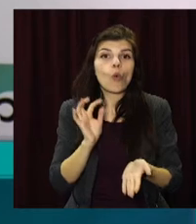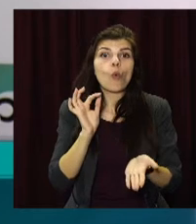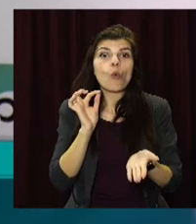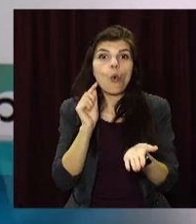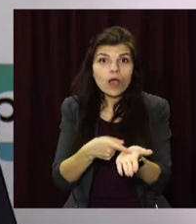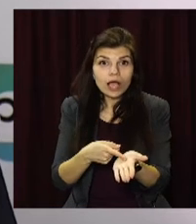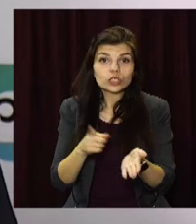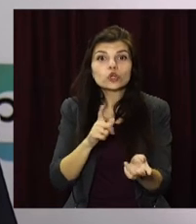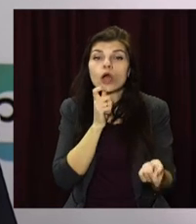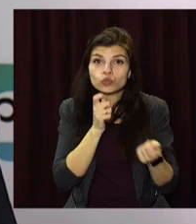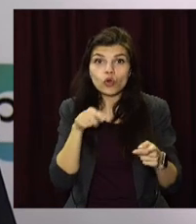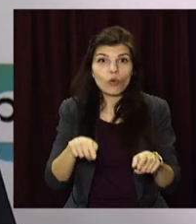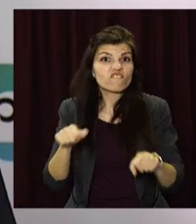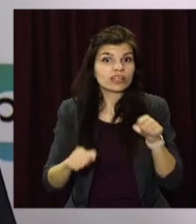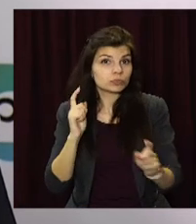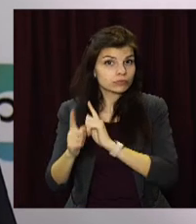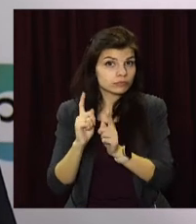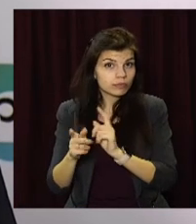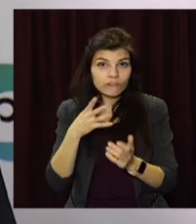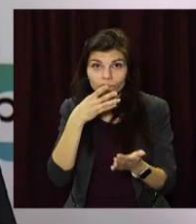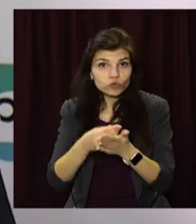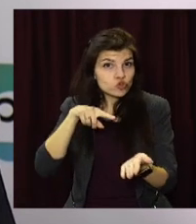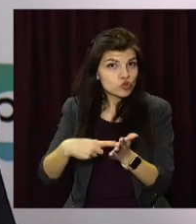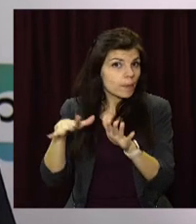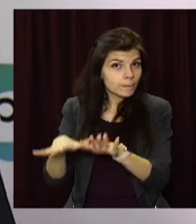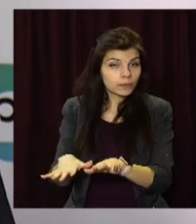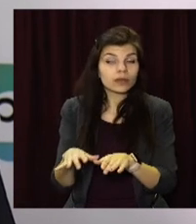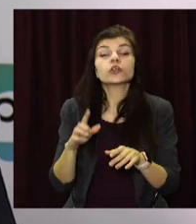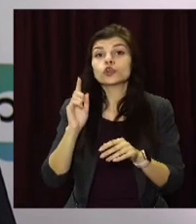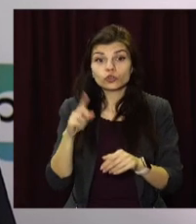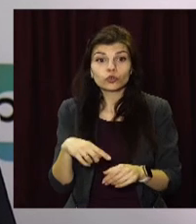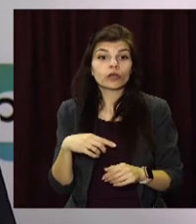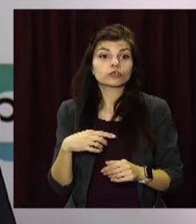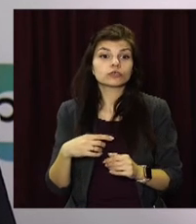указывают то, что осторожно велосипедисты. Ну и также